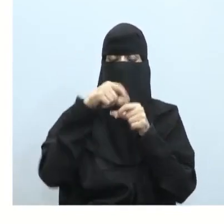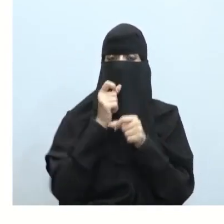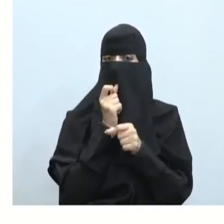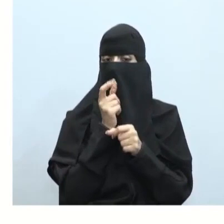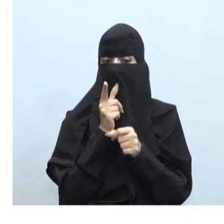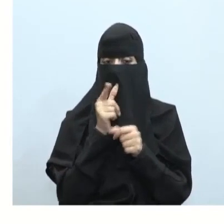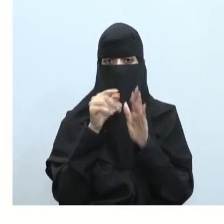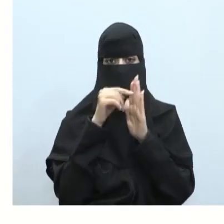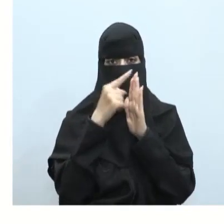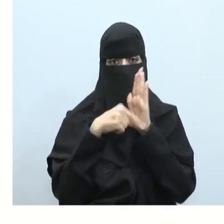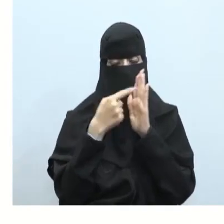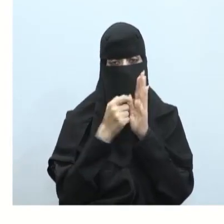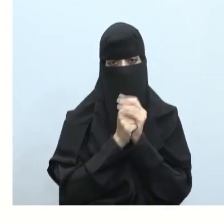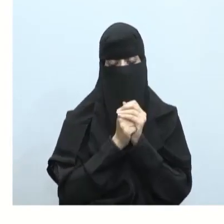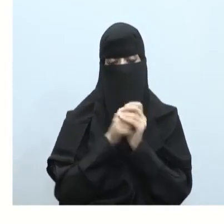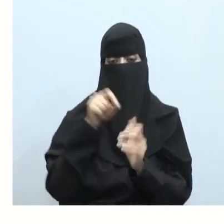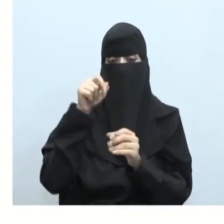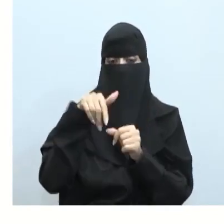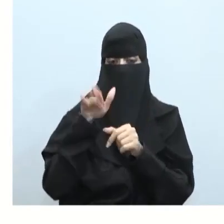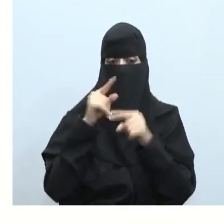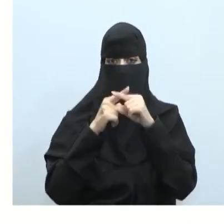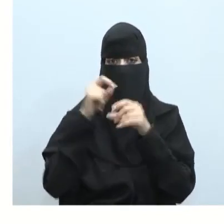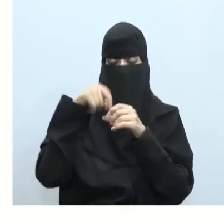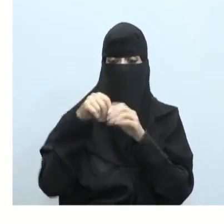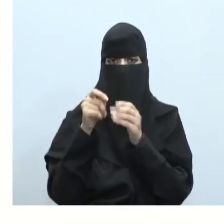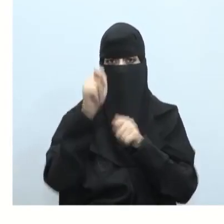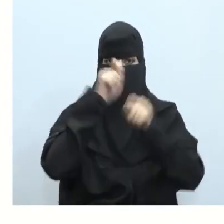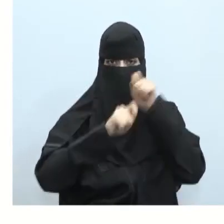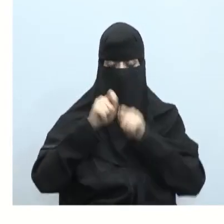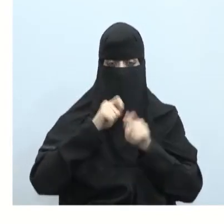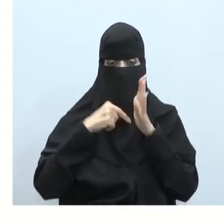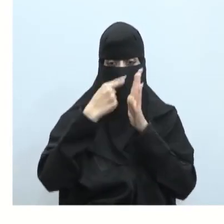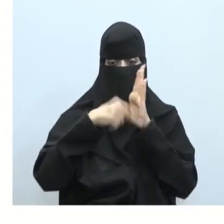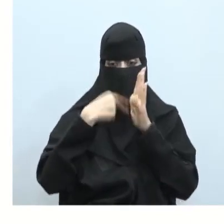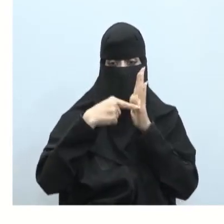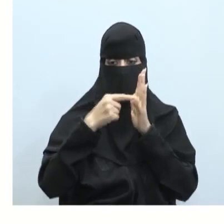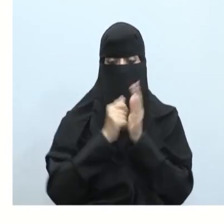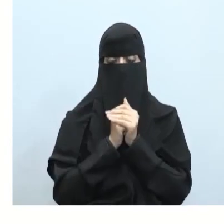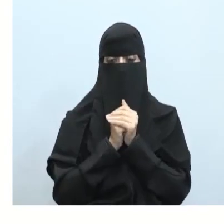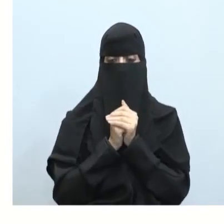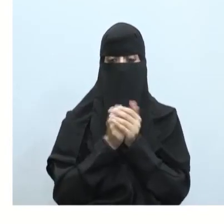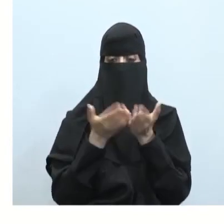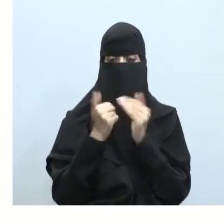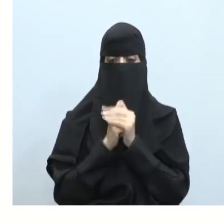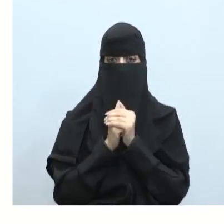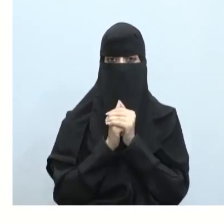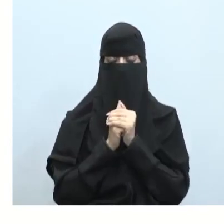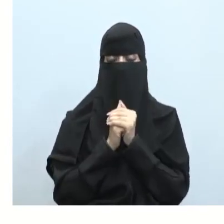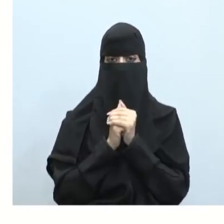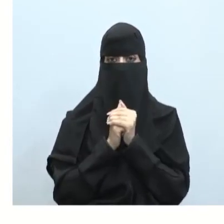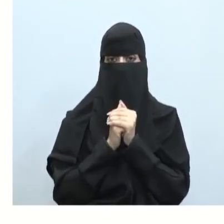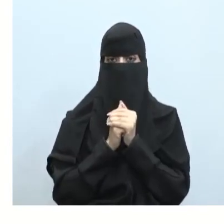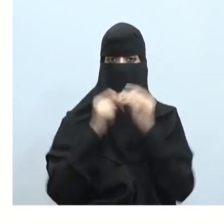منطق البرمجه في منطقه البرمجه في العمليات البرمجيه او في الاوامر المنطقيه